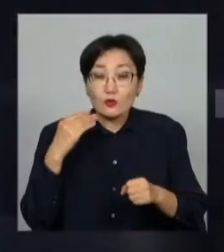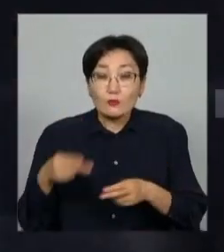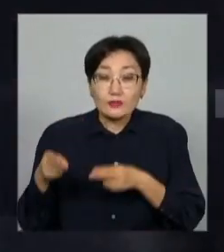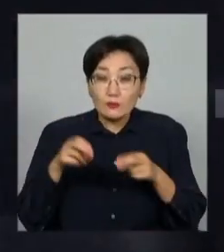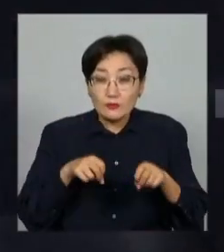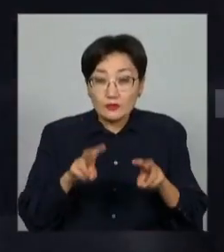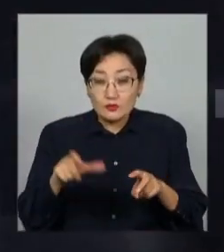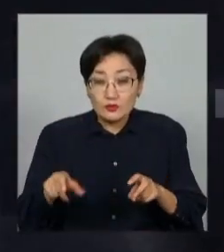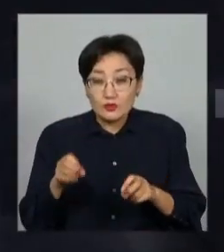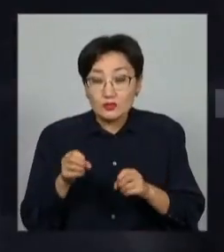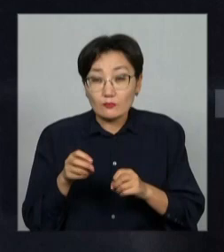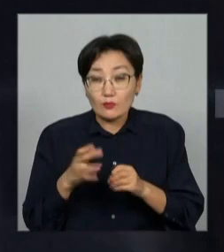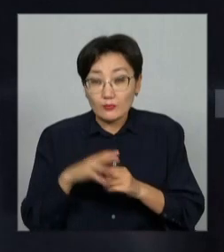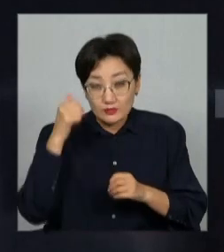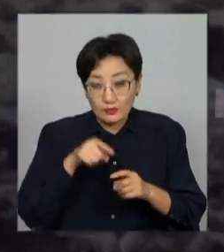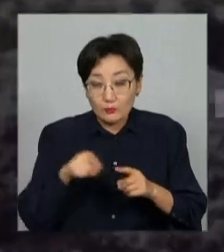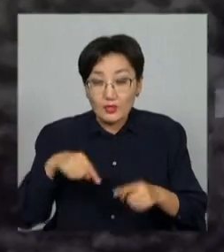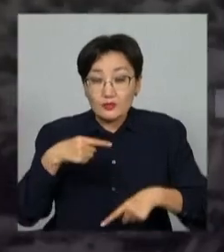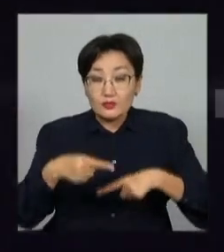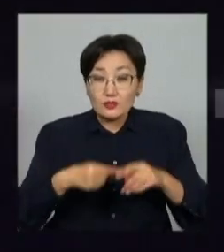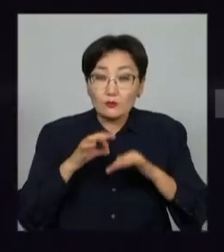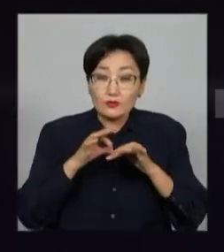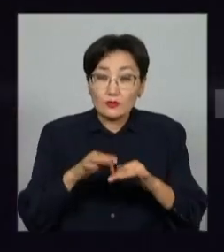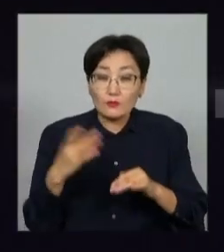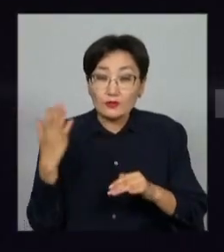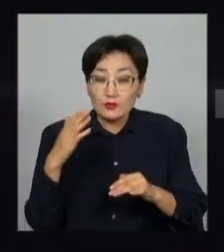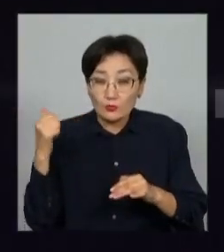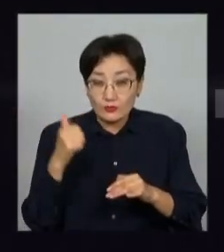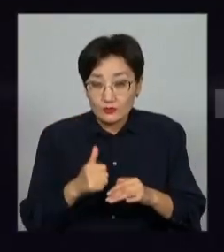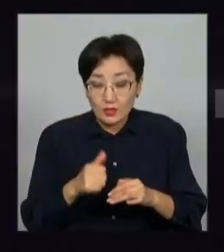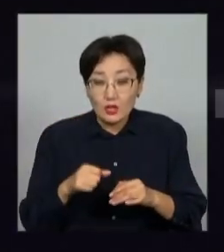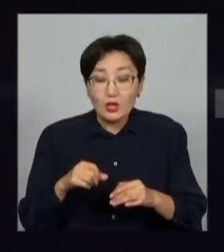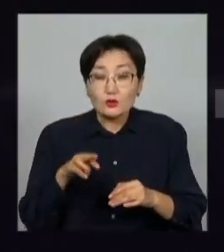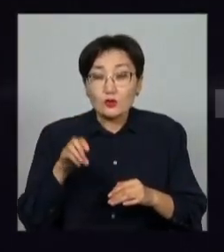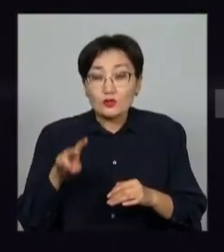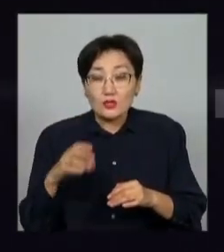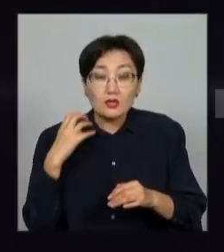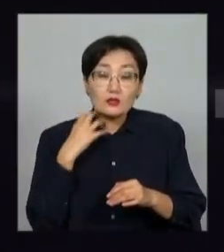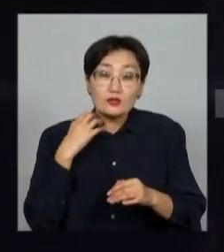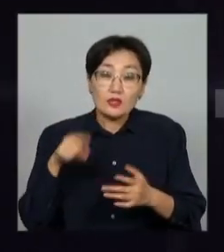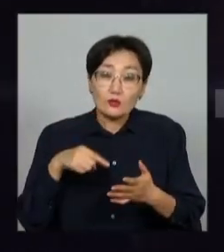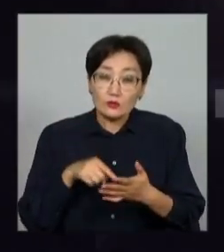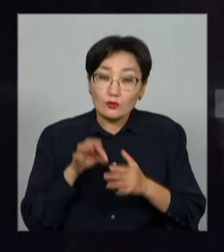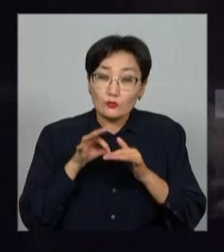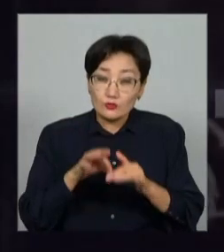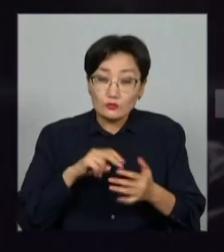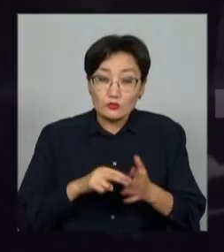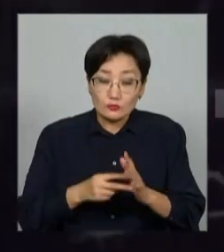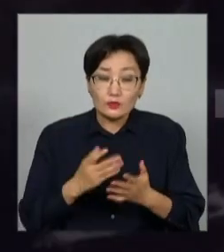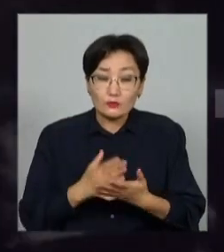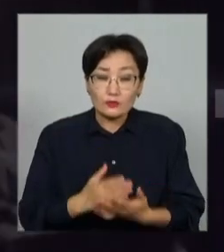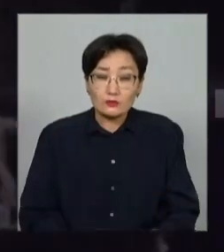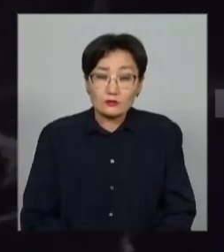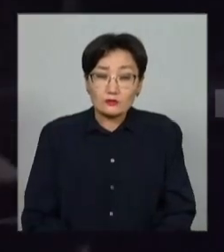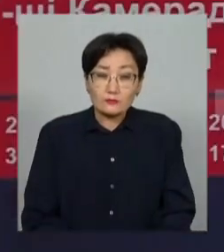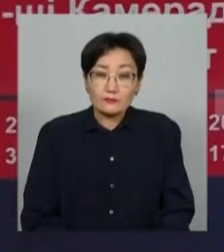келген мамандар 2015 жылдан бері дәстүрлі түрде өтіп келе жатқан кино апталығын Түркістан, Қызылорда қалаларында өткізуді жоспарлап отыр.